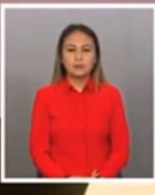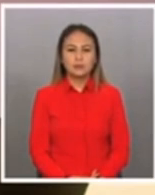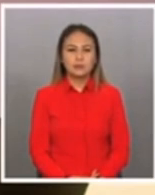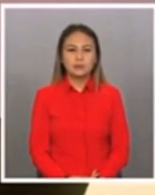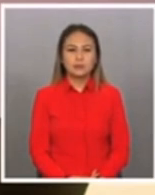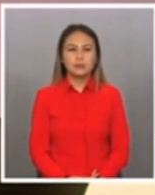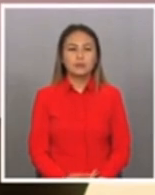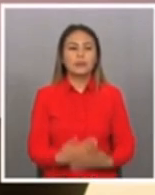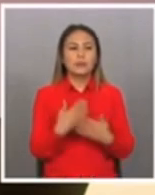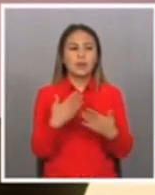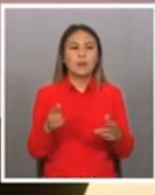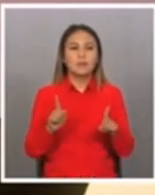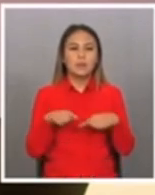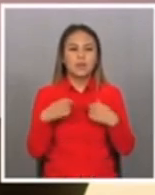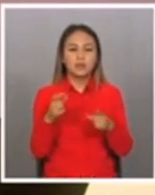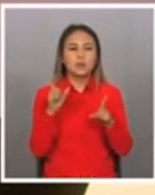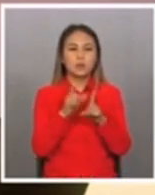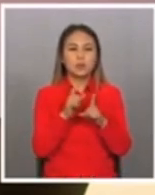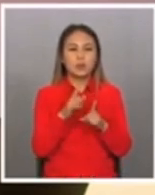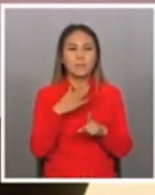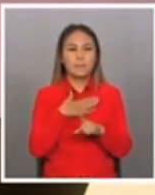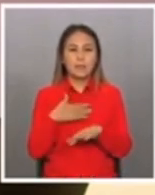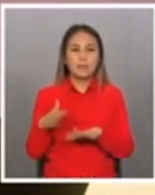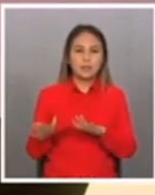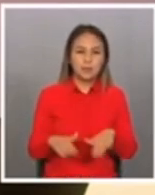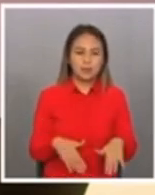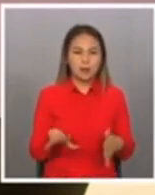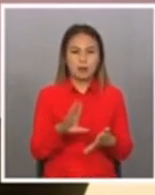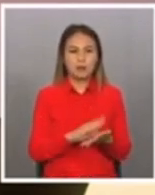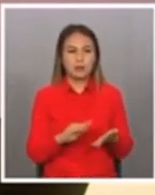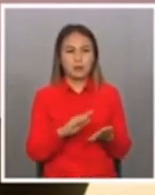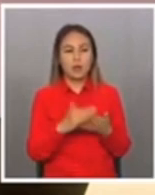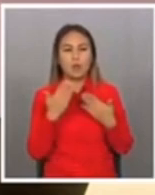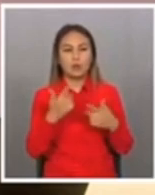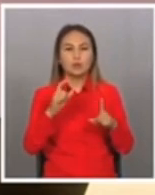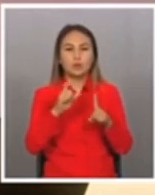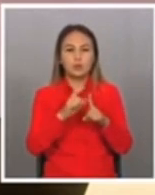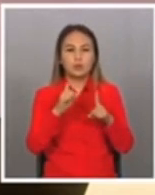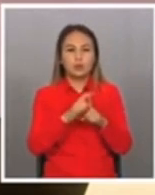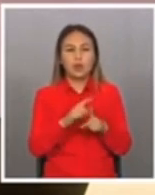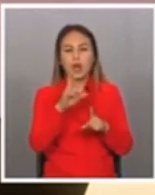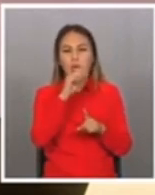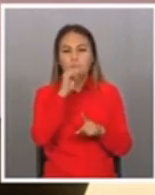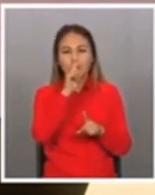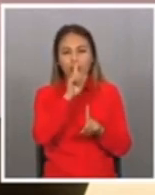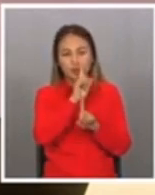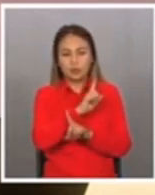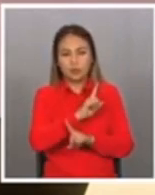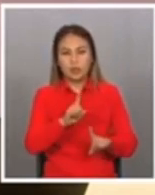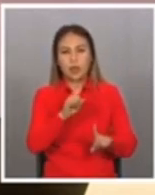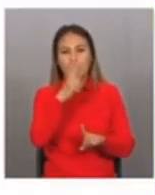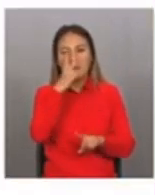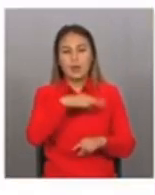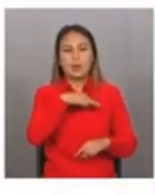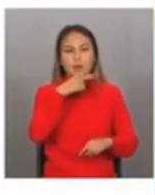Мұндағы берілген сөздерді менен кейін қайталаңдар. Бұл сөздердің айтылу ерекшеліктерін байқап